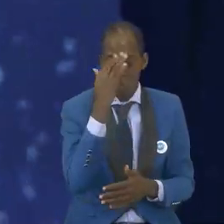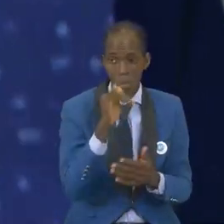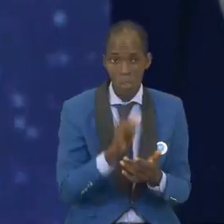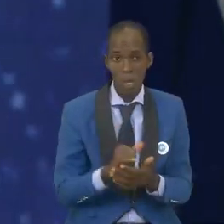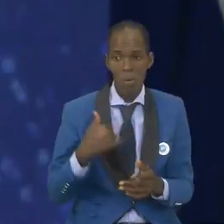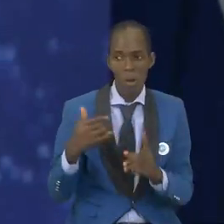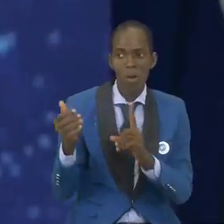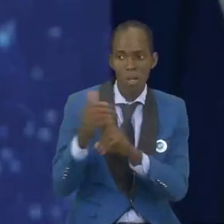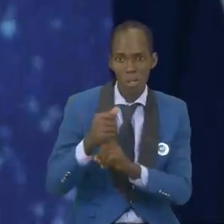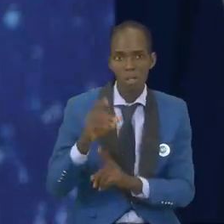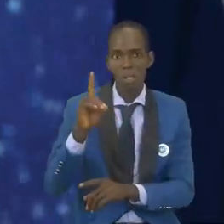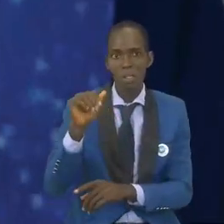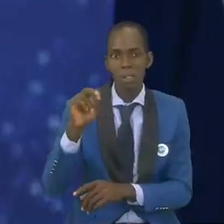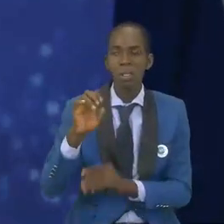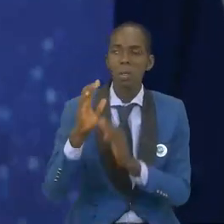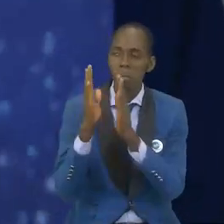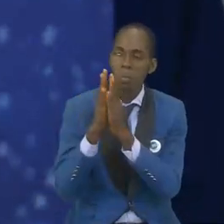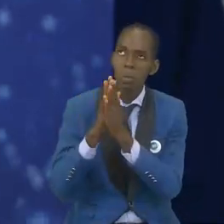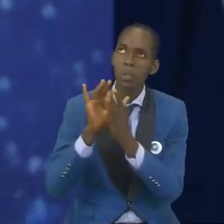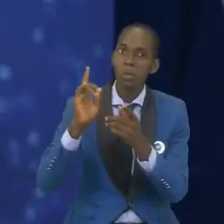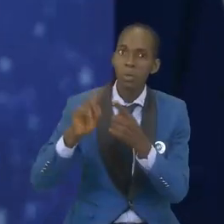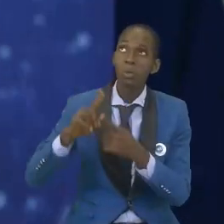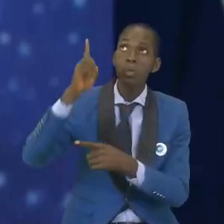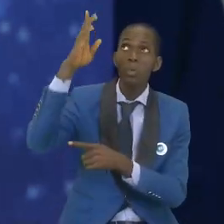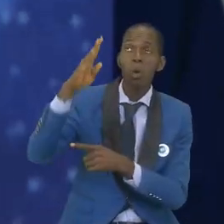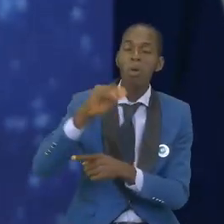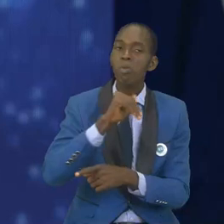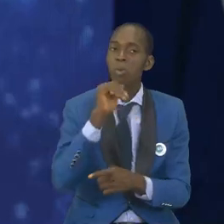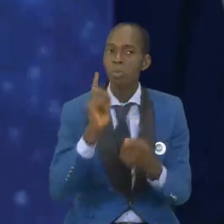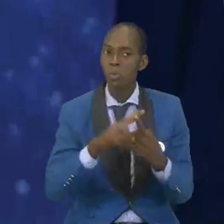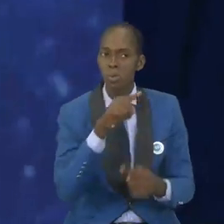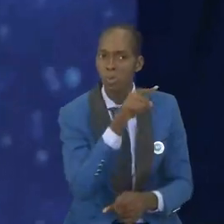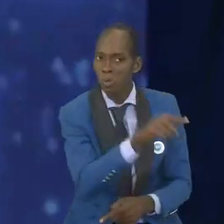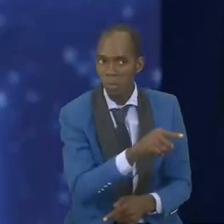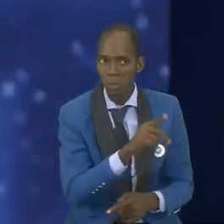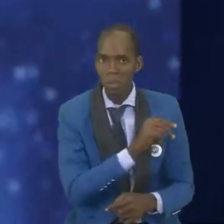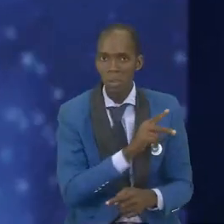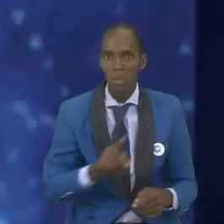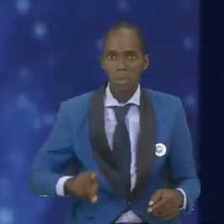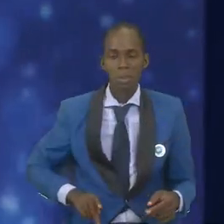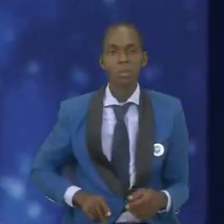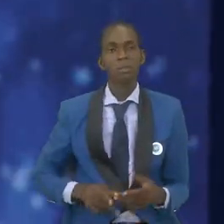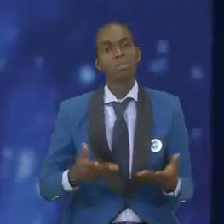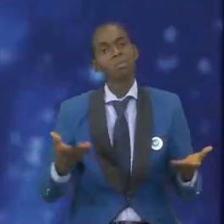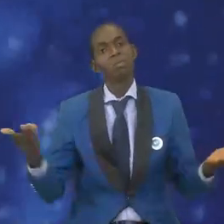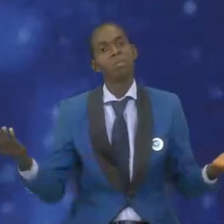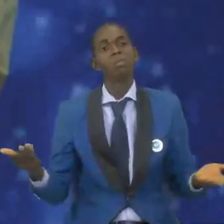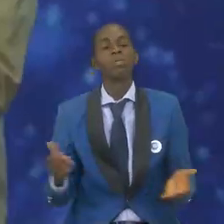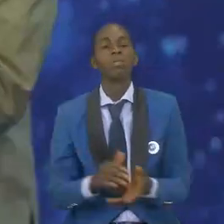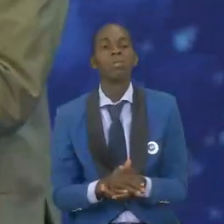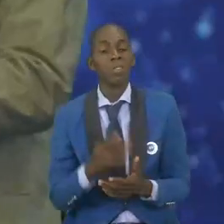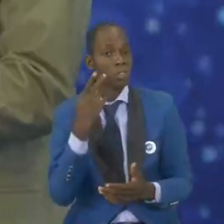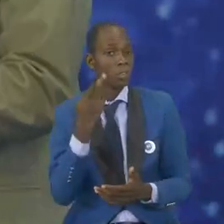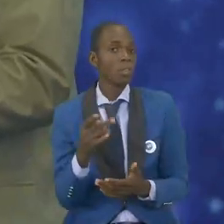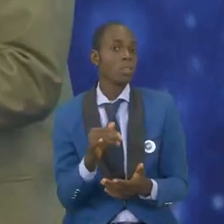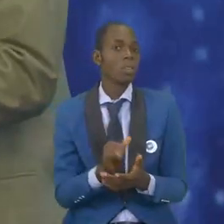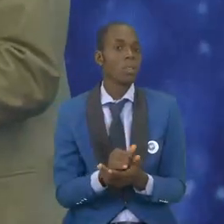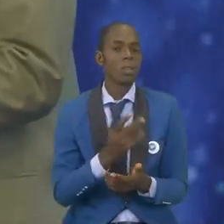considère pas ton édit. Est-ce que tu sais qu'il prie Dieu Et il n'est pas venu te